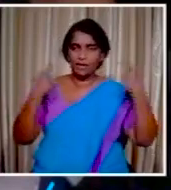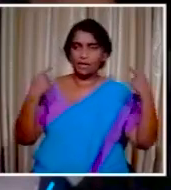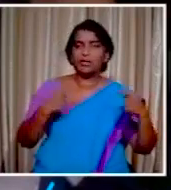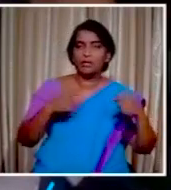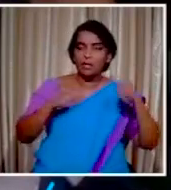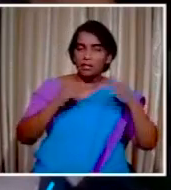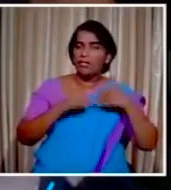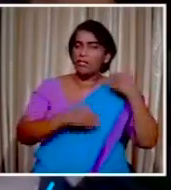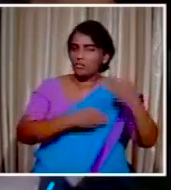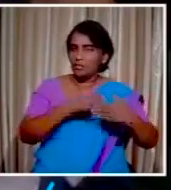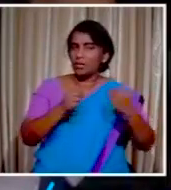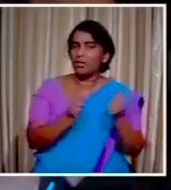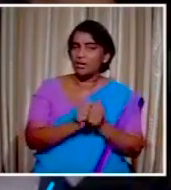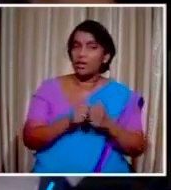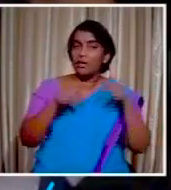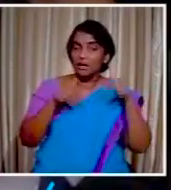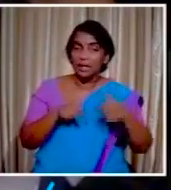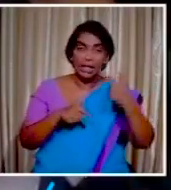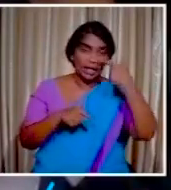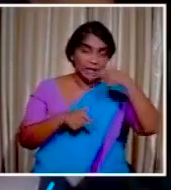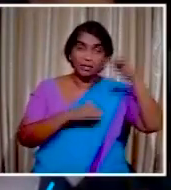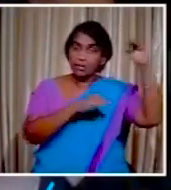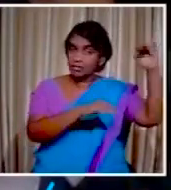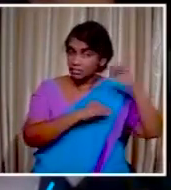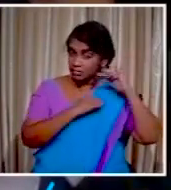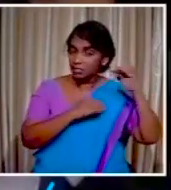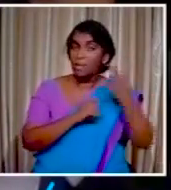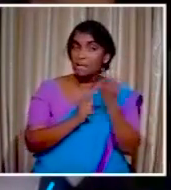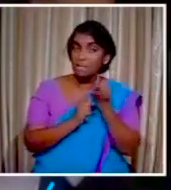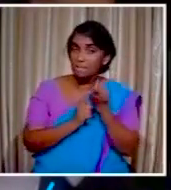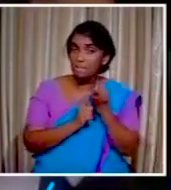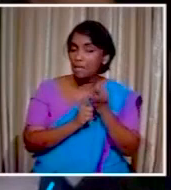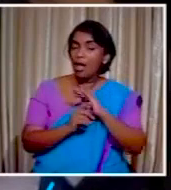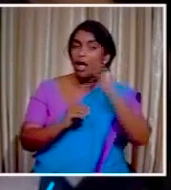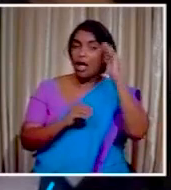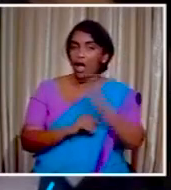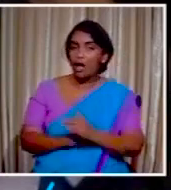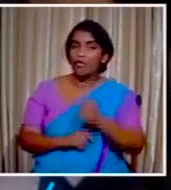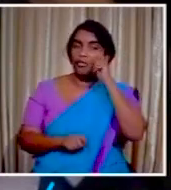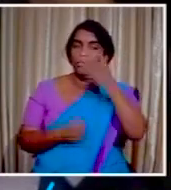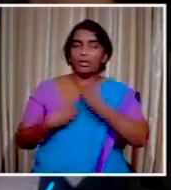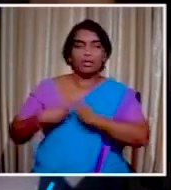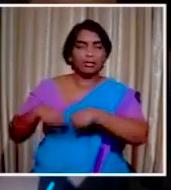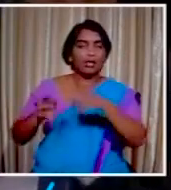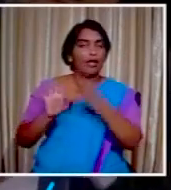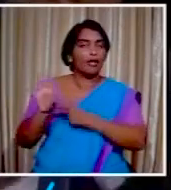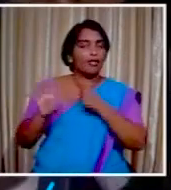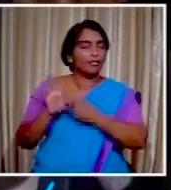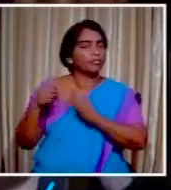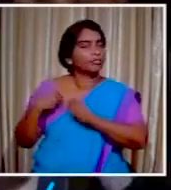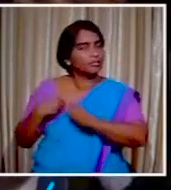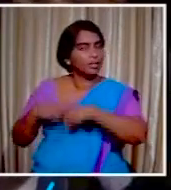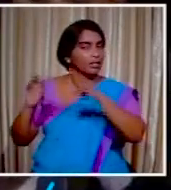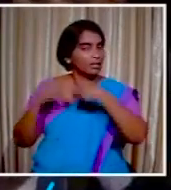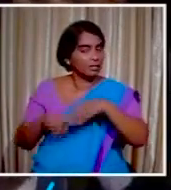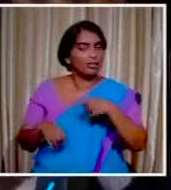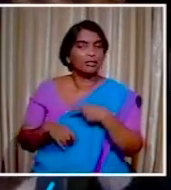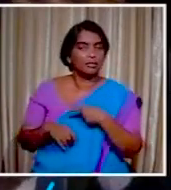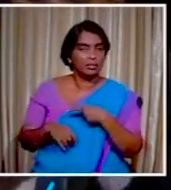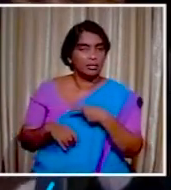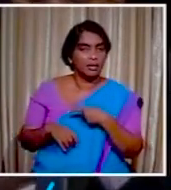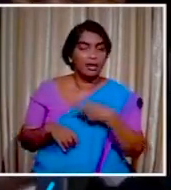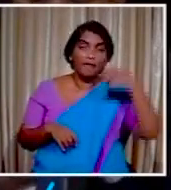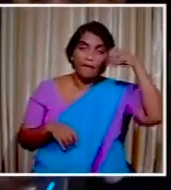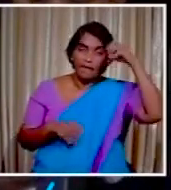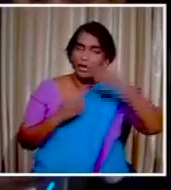හැබැයි කාලයක් තිස්සේ කරපු දේ තමයි අපි තෙල් ආනයනය කරපු මුදලට වඩා අඩු මුදලකට තමයි ජනතාවට අවුරුදු ගානක් තිස්සේ අපි තෙල් ටික දුන්නේ,